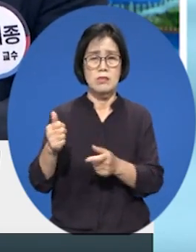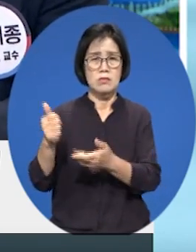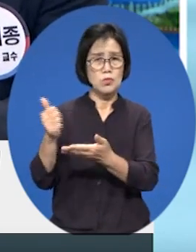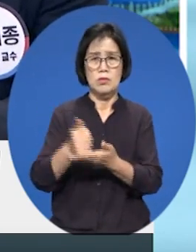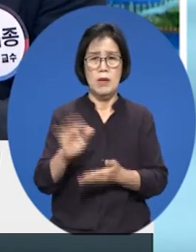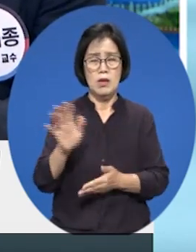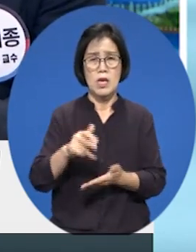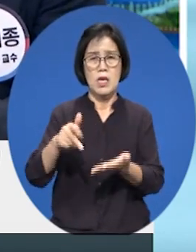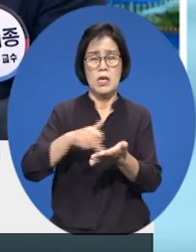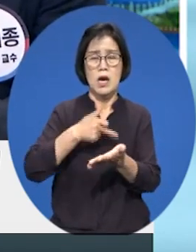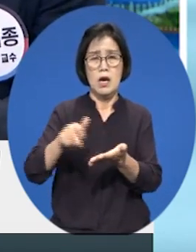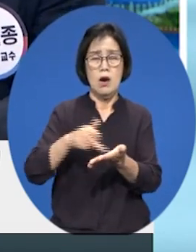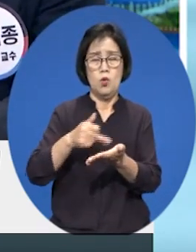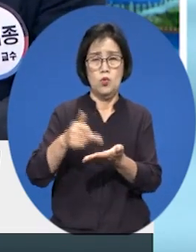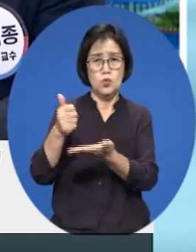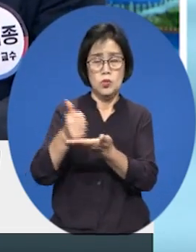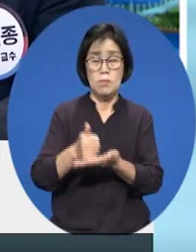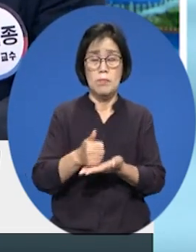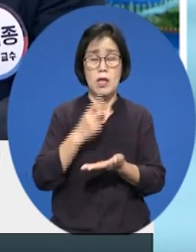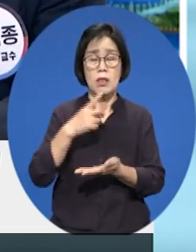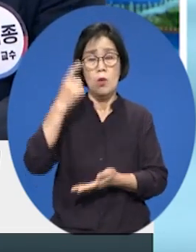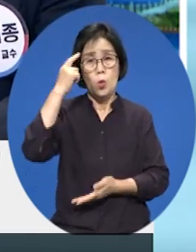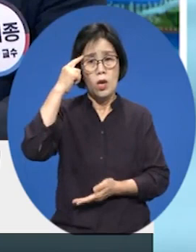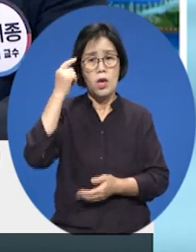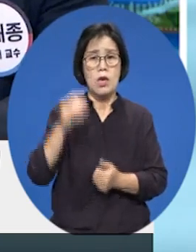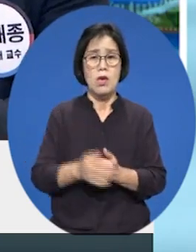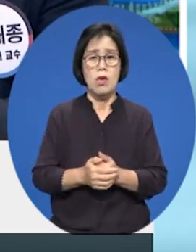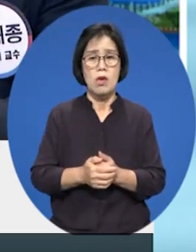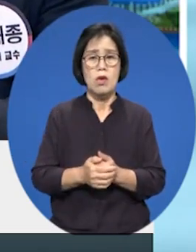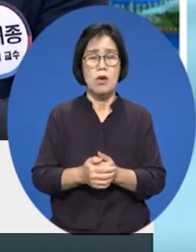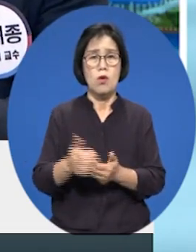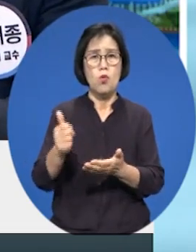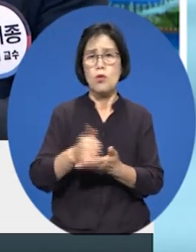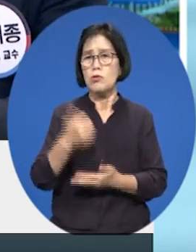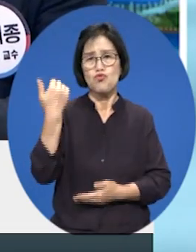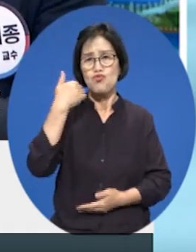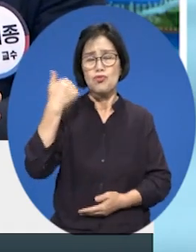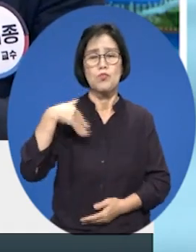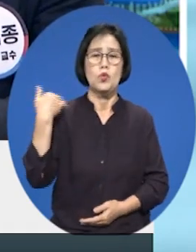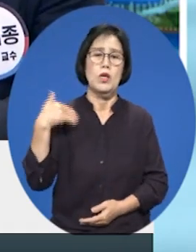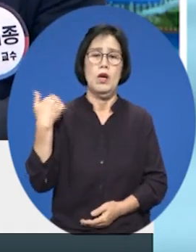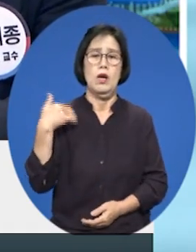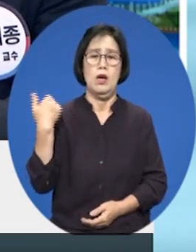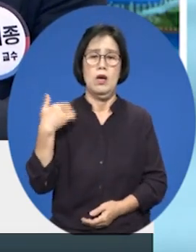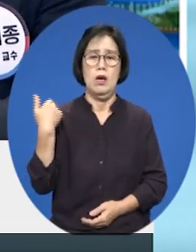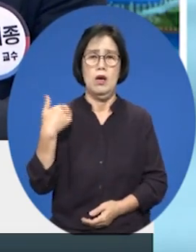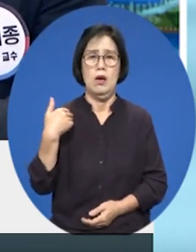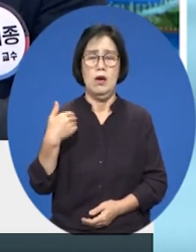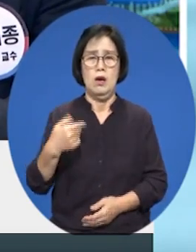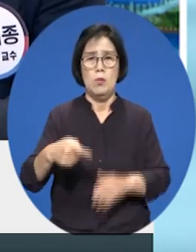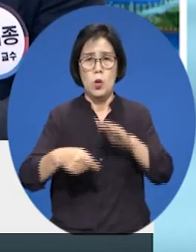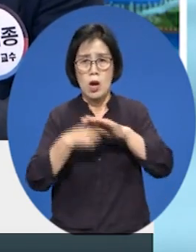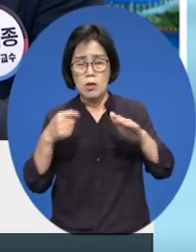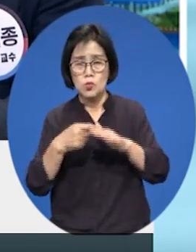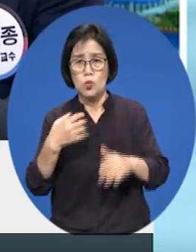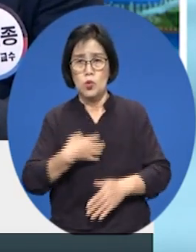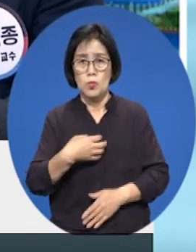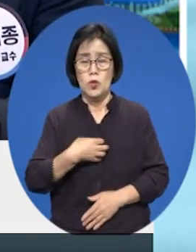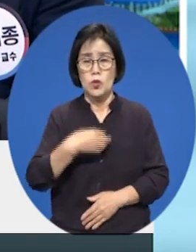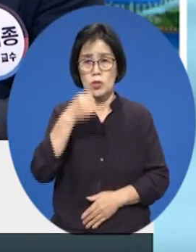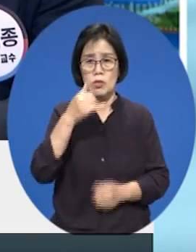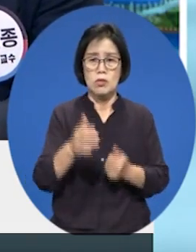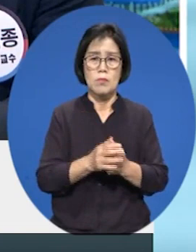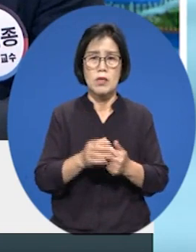카카오 택시만 태운다 그 이유는 뭔가 하면 고객이 누군지 모르니까 뭐 강도를 당할 염려도 있고 하니까 자기는